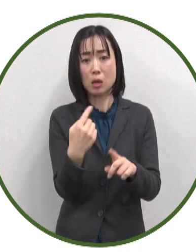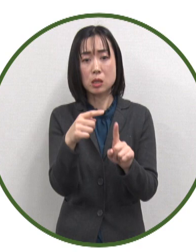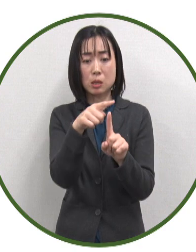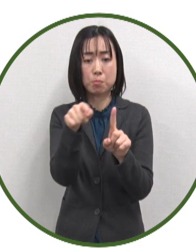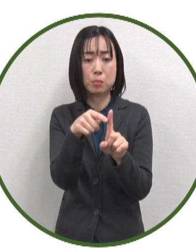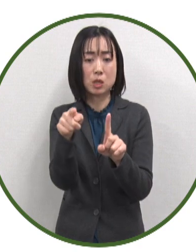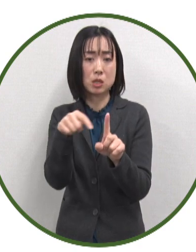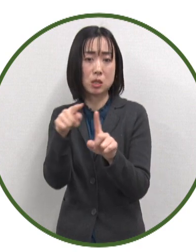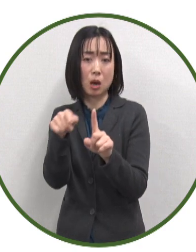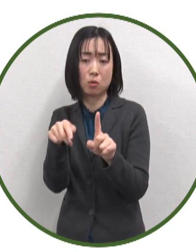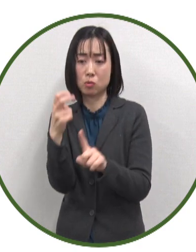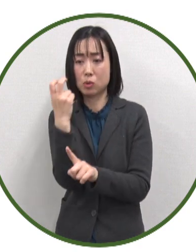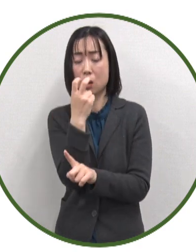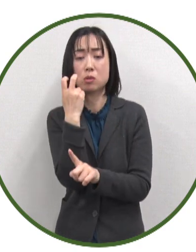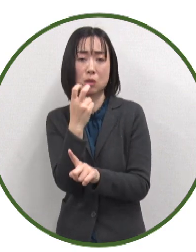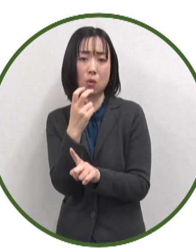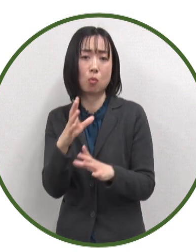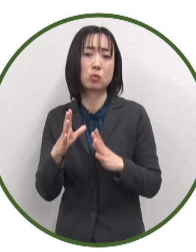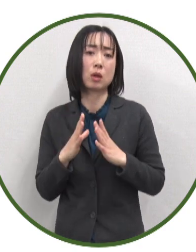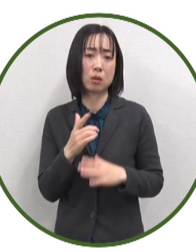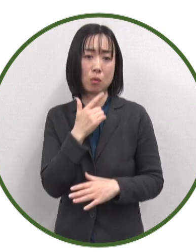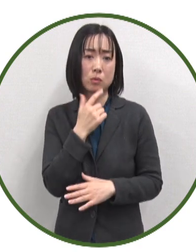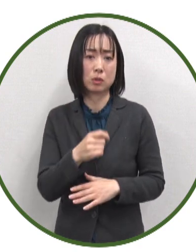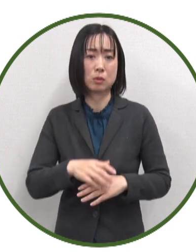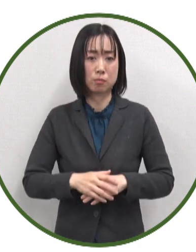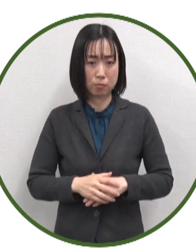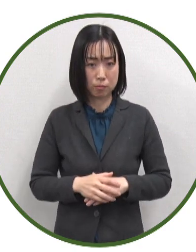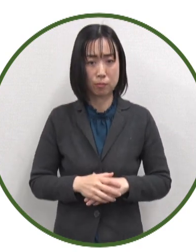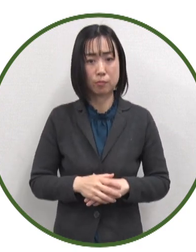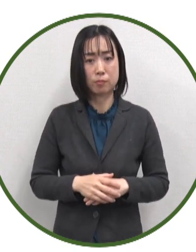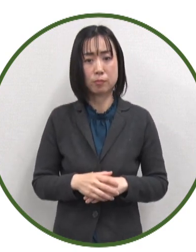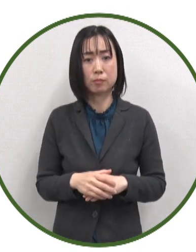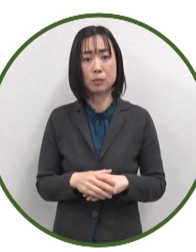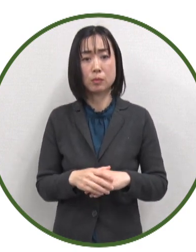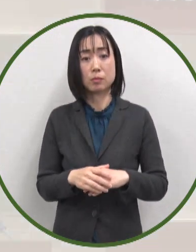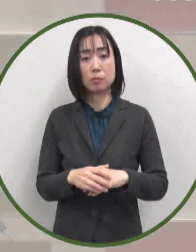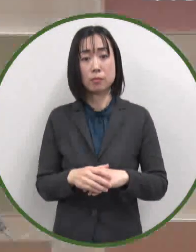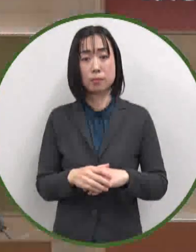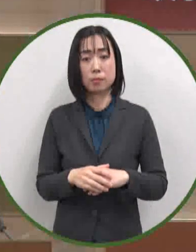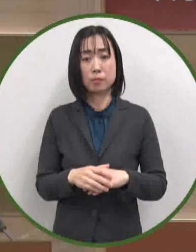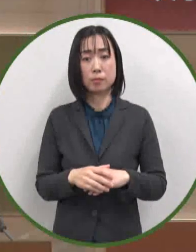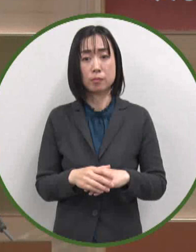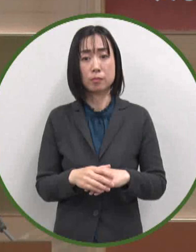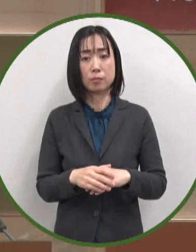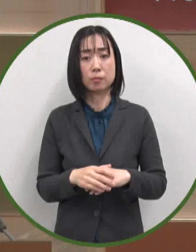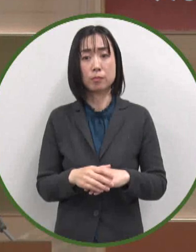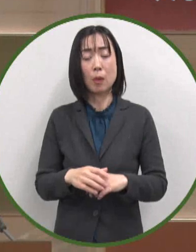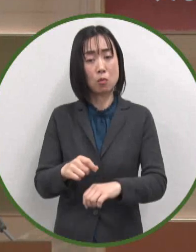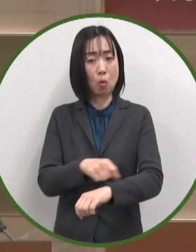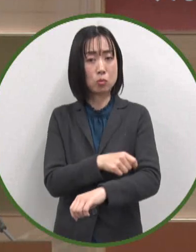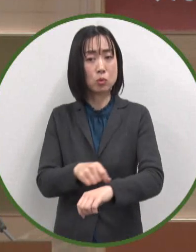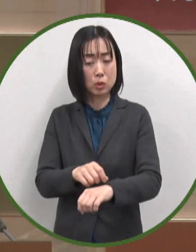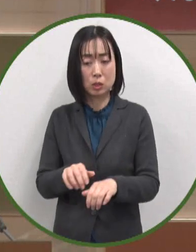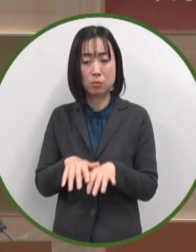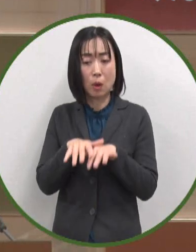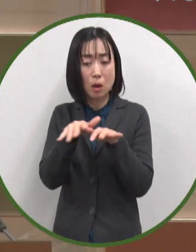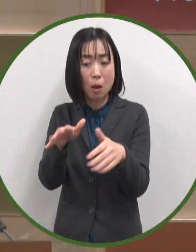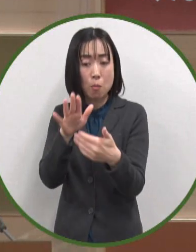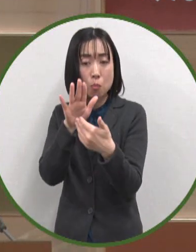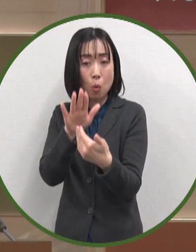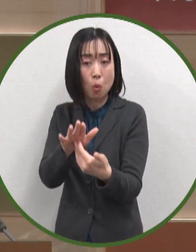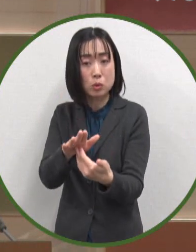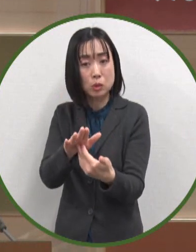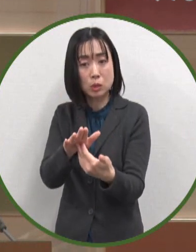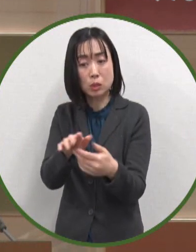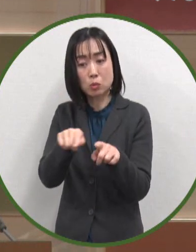月2日に成人式開催されますので明日検査を受けてください。特にまん延防止等重点措置が出